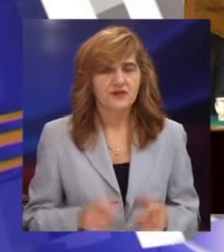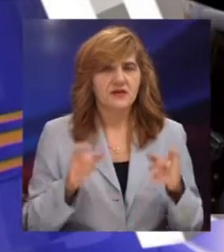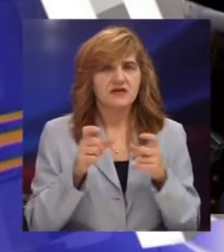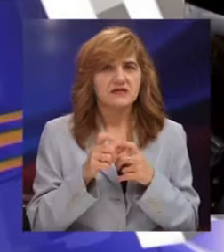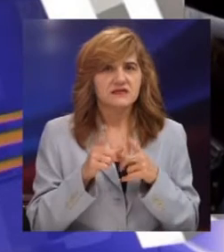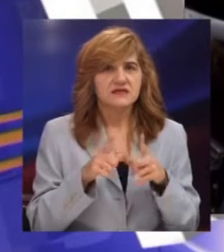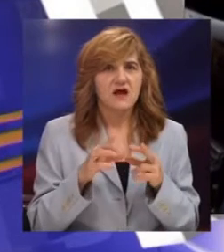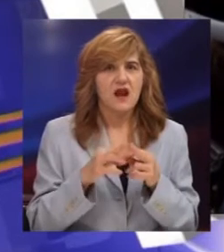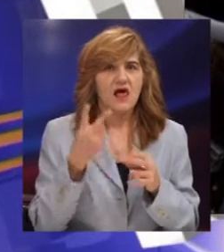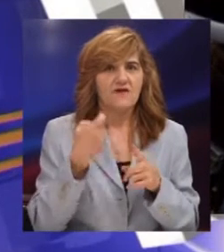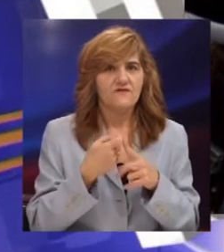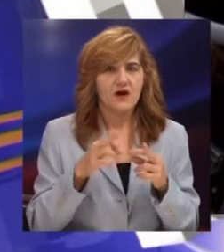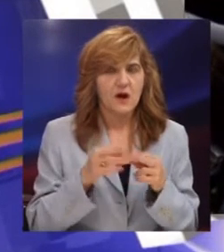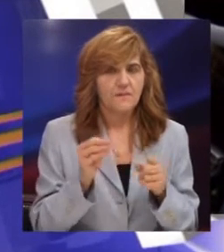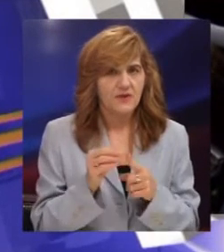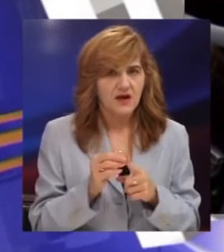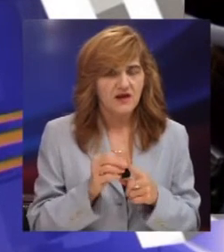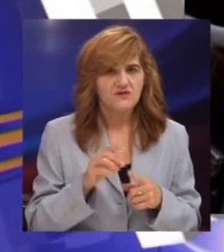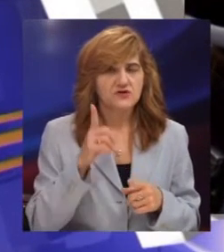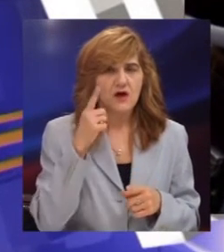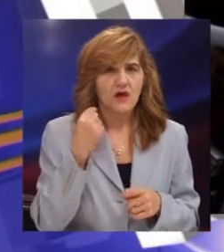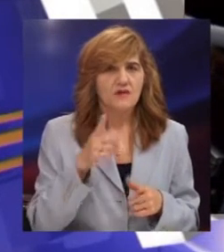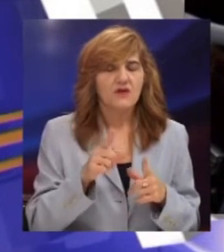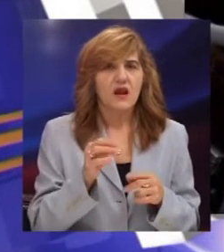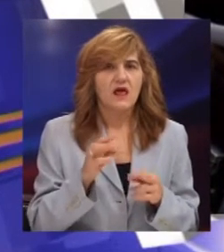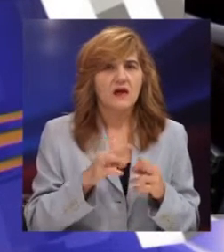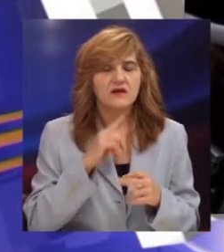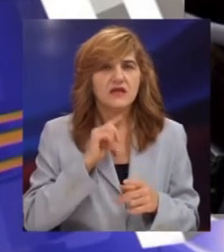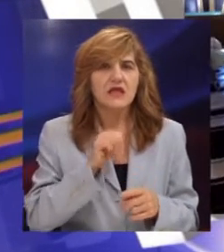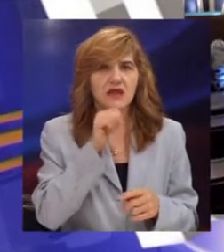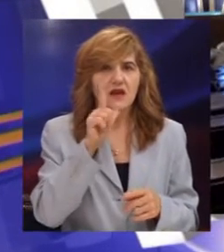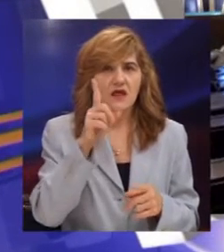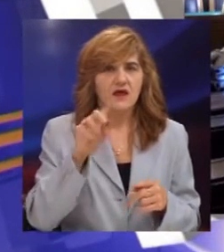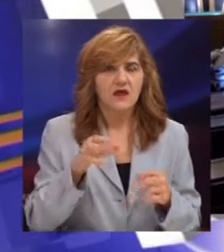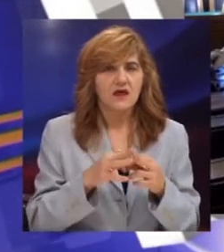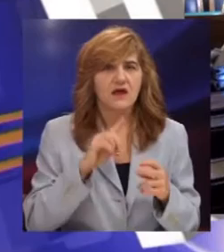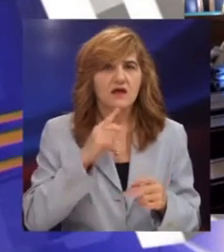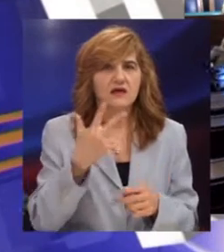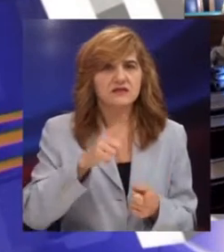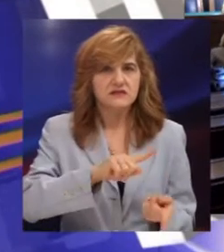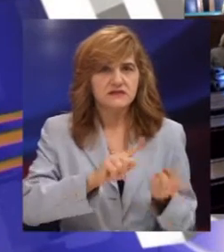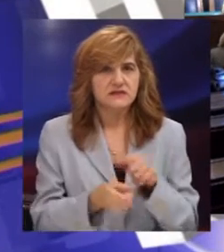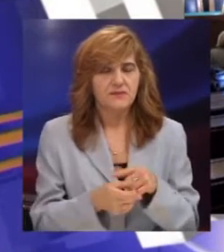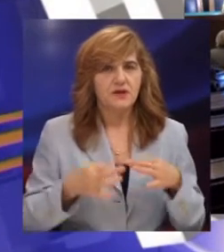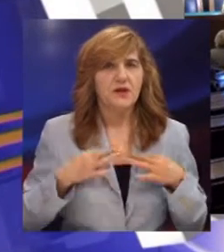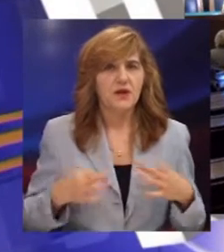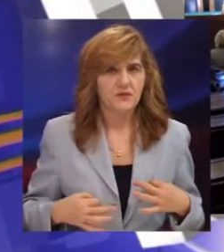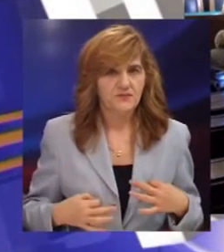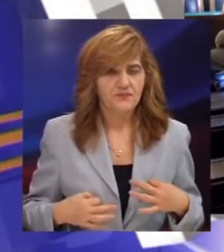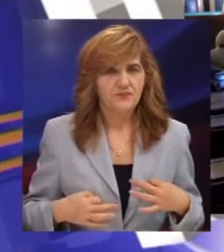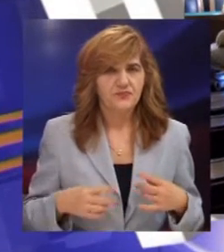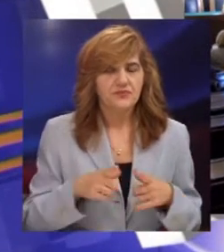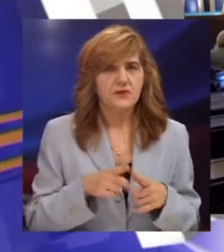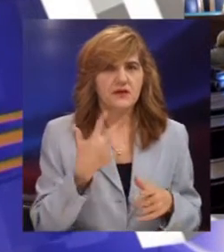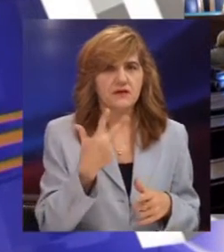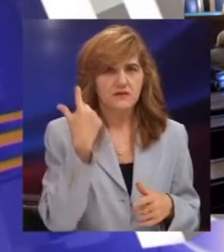Paraća, Mariju Kern Šolju, Radmila Todosijevića i Iliju Maravića, kao i 3 zamenika predsednika: Veljka Vojnića,